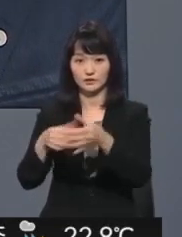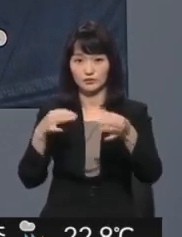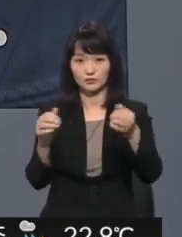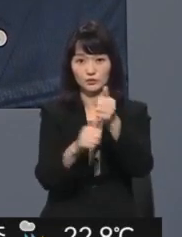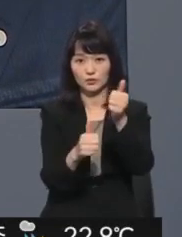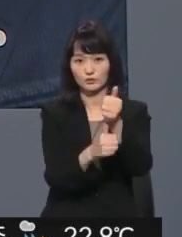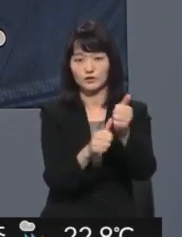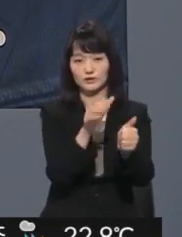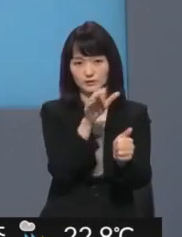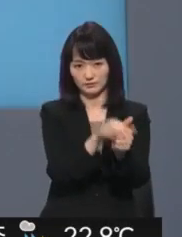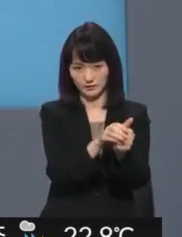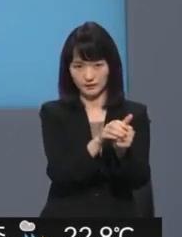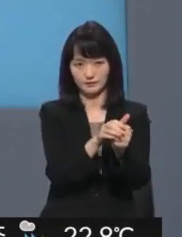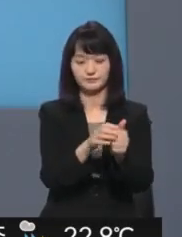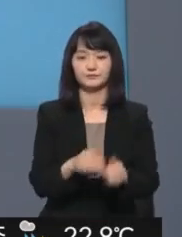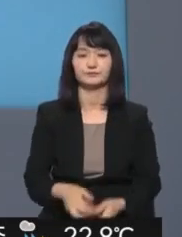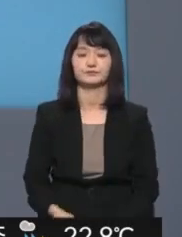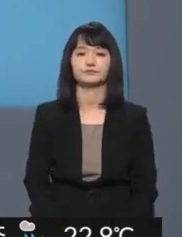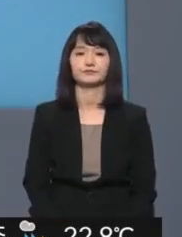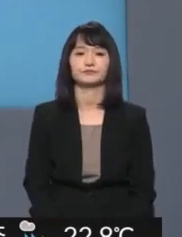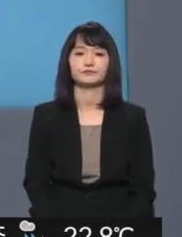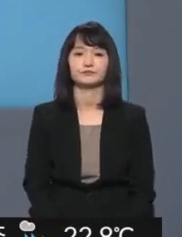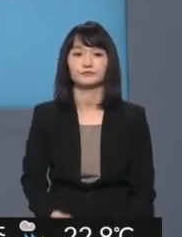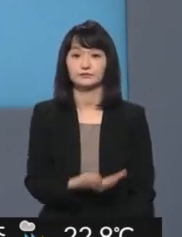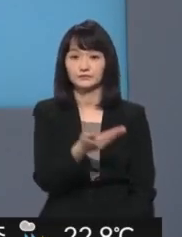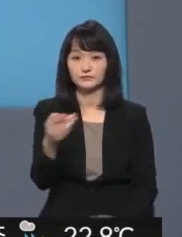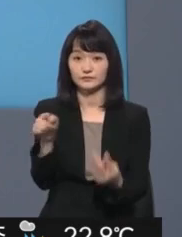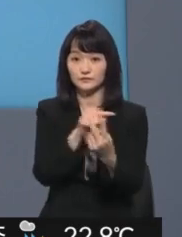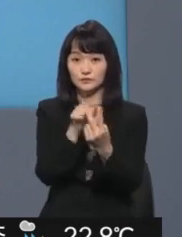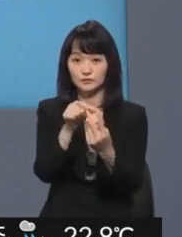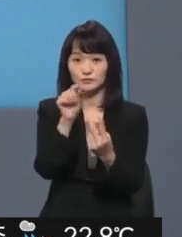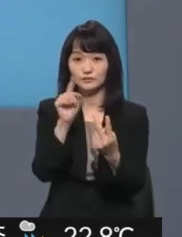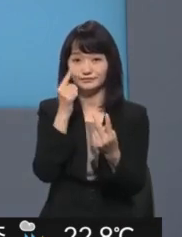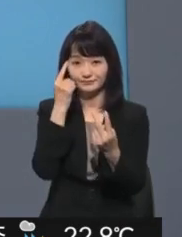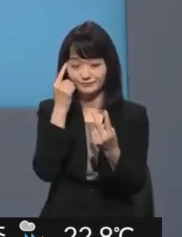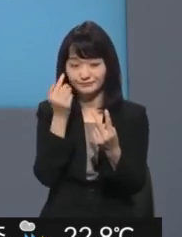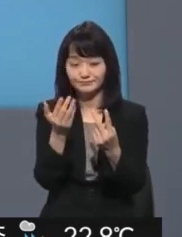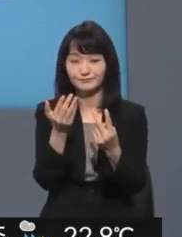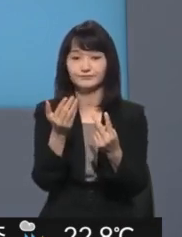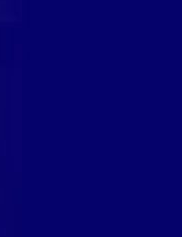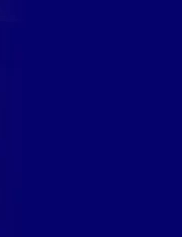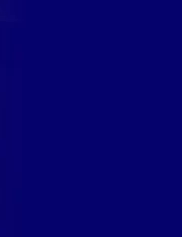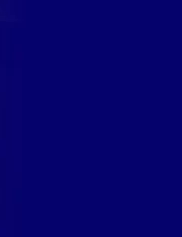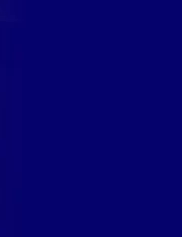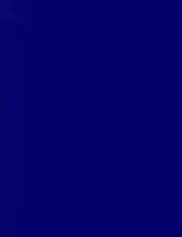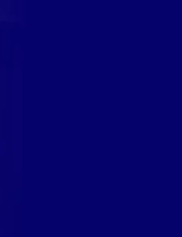부위원장이었습니다. 여러분이 픽한 오늘의 썰 무엇인가요?